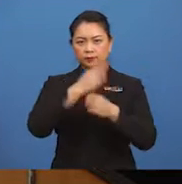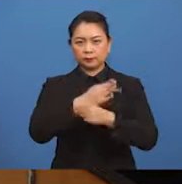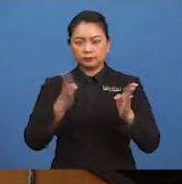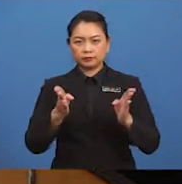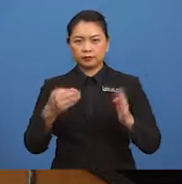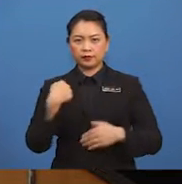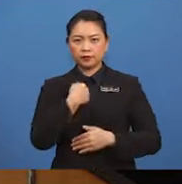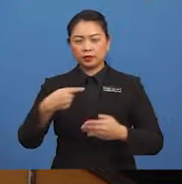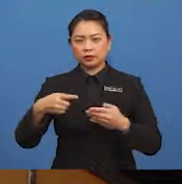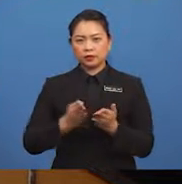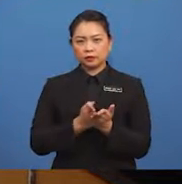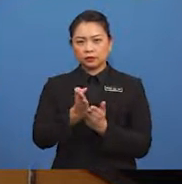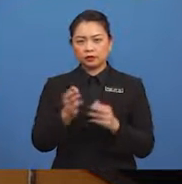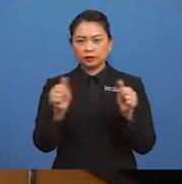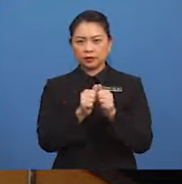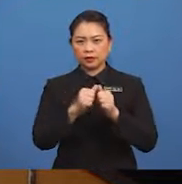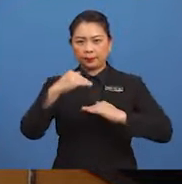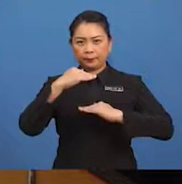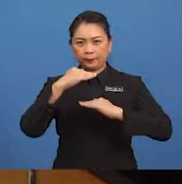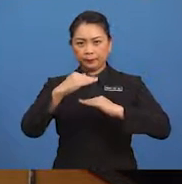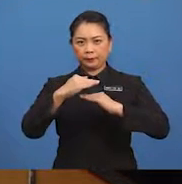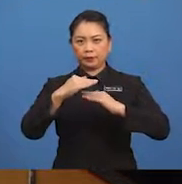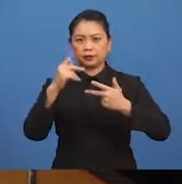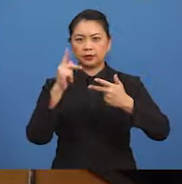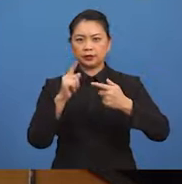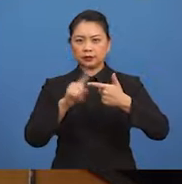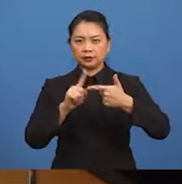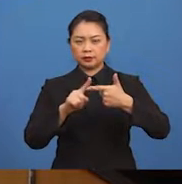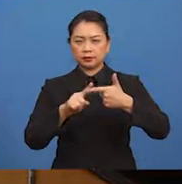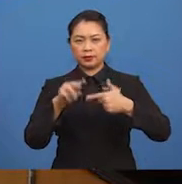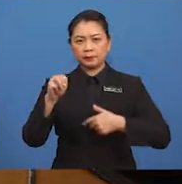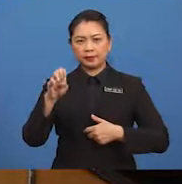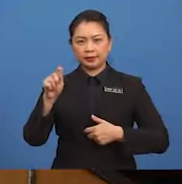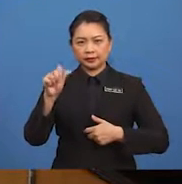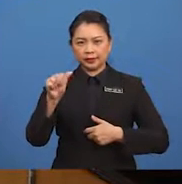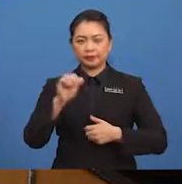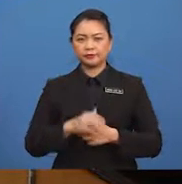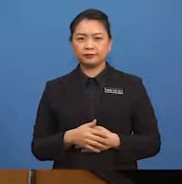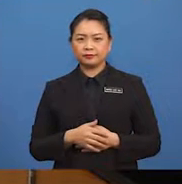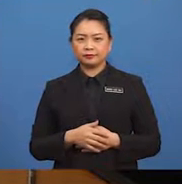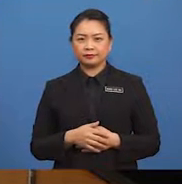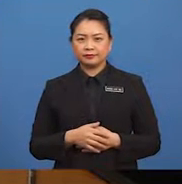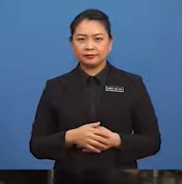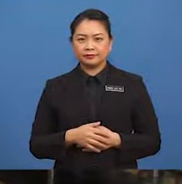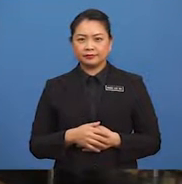Kita teruskan dengan peringkat kedua, iaitu metafasa.